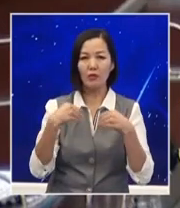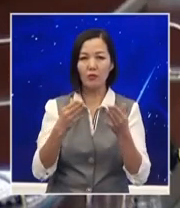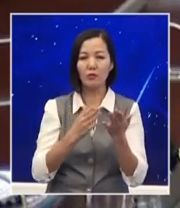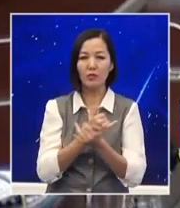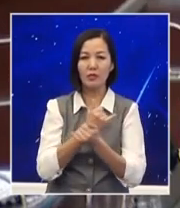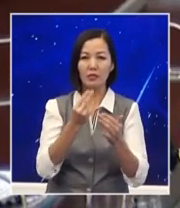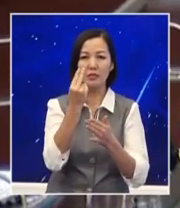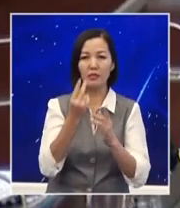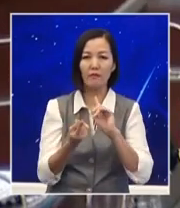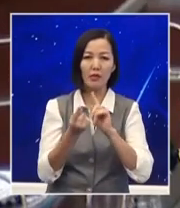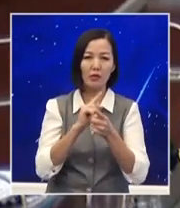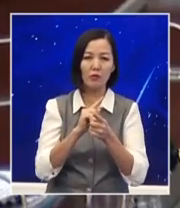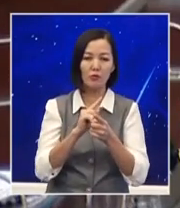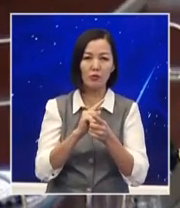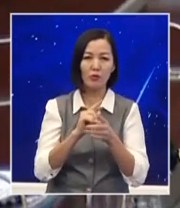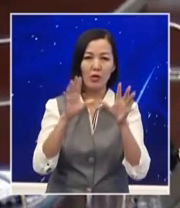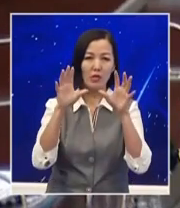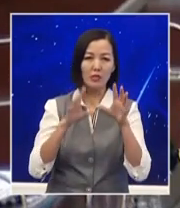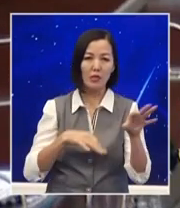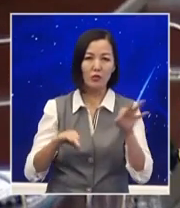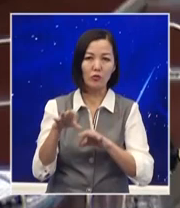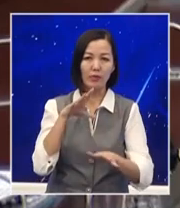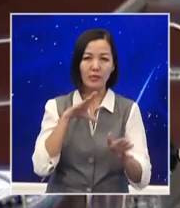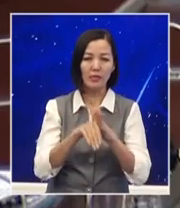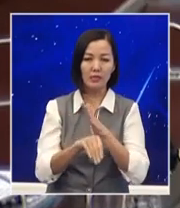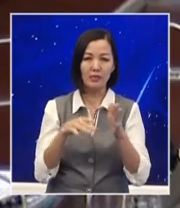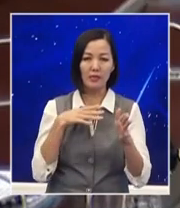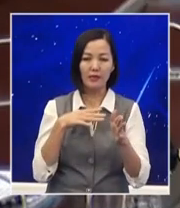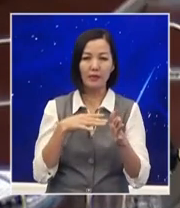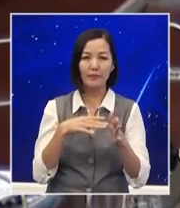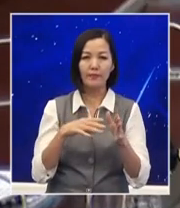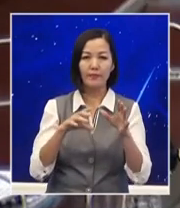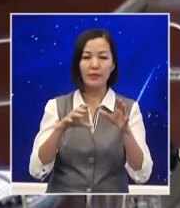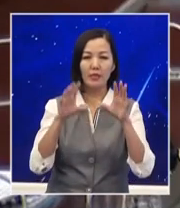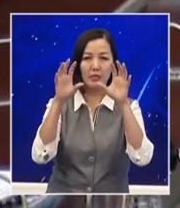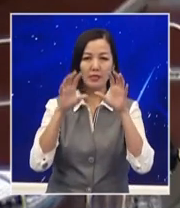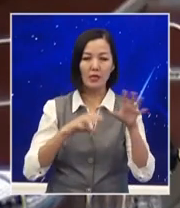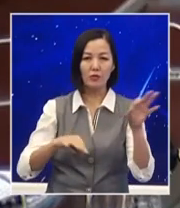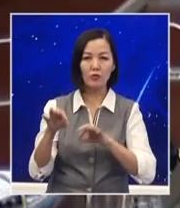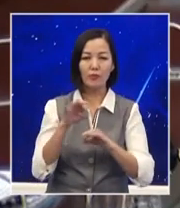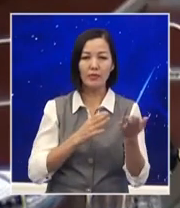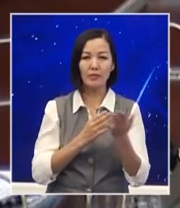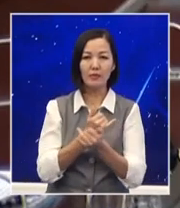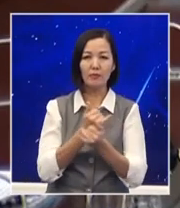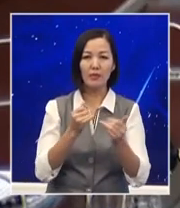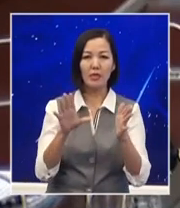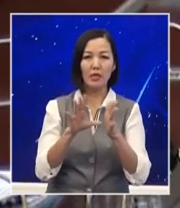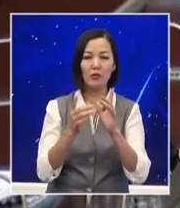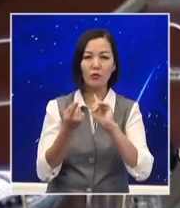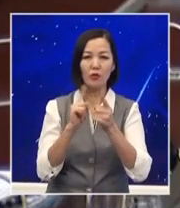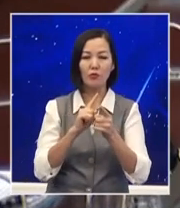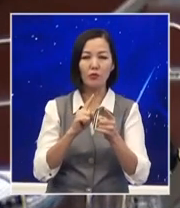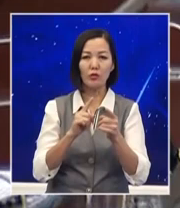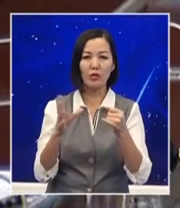қызметтер цифрландыру мәселелері жөніндегі заң жобасын енгізді. Заң жобасын біраз қызметтерді электронды форматқа ауыстыруға,